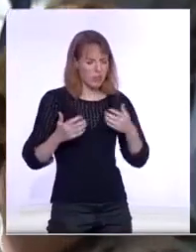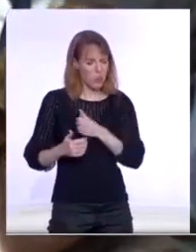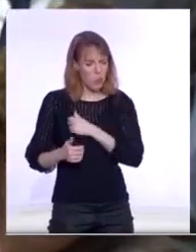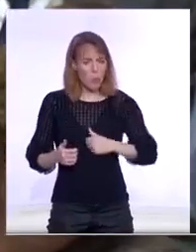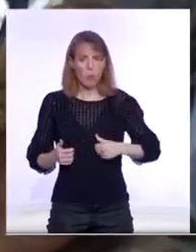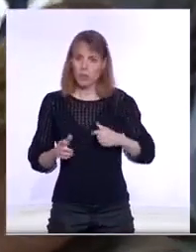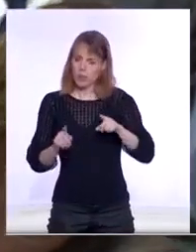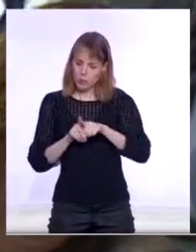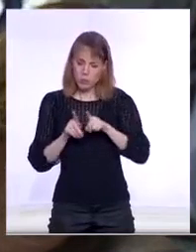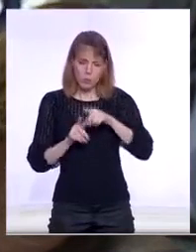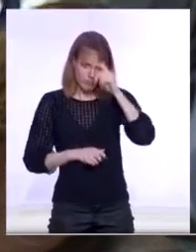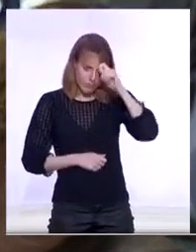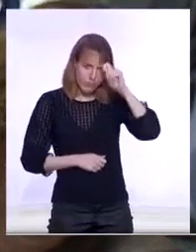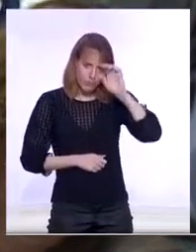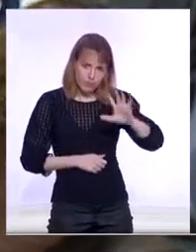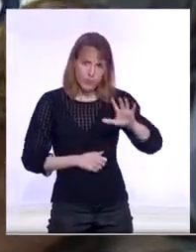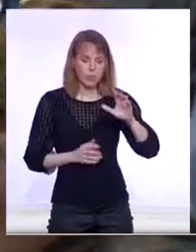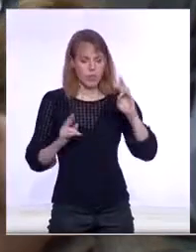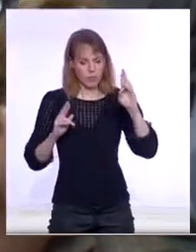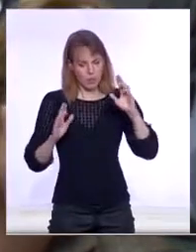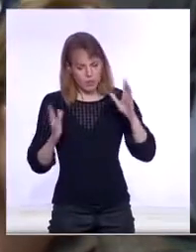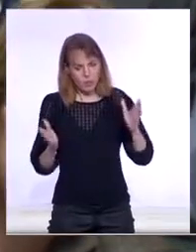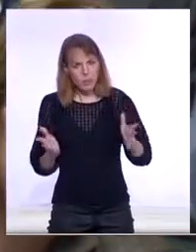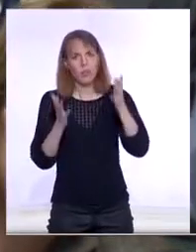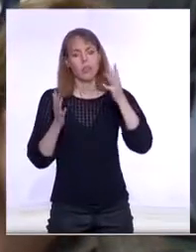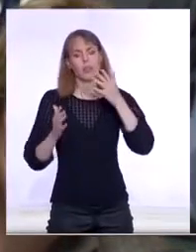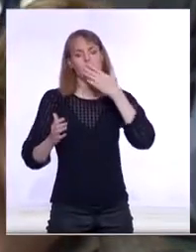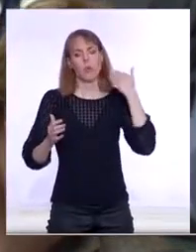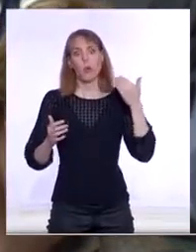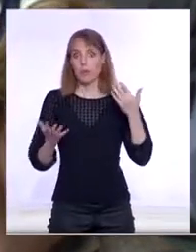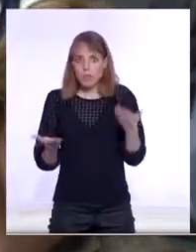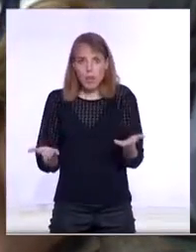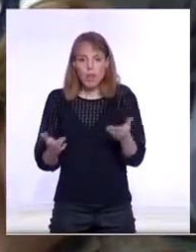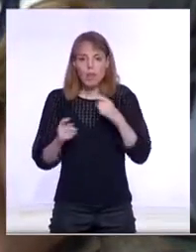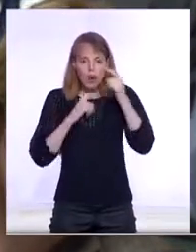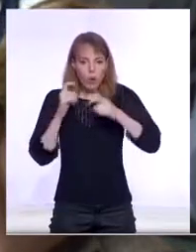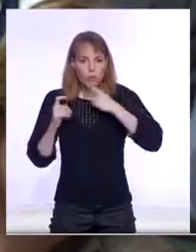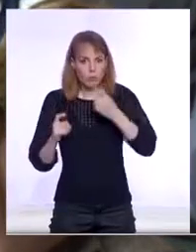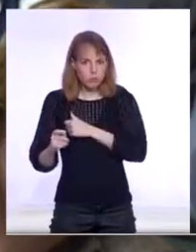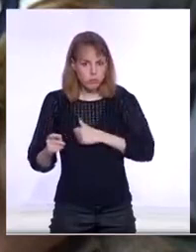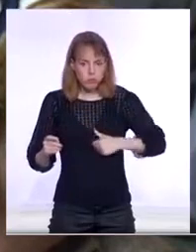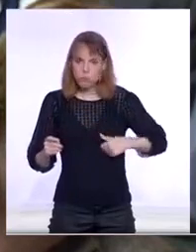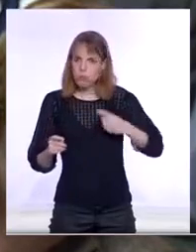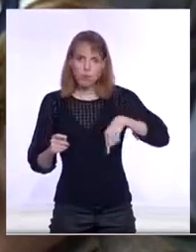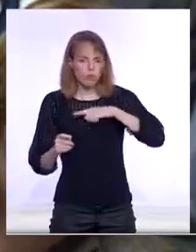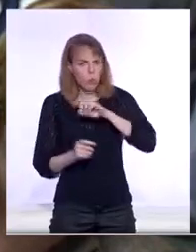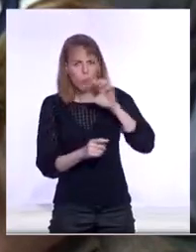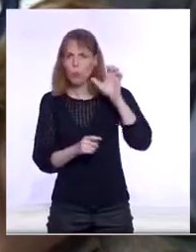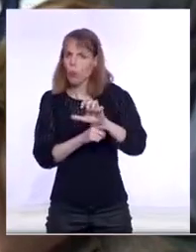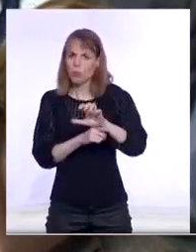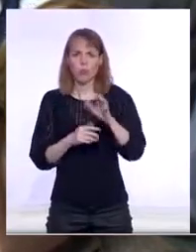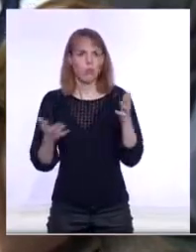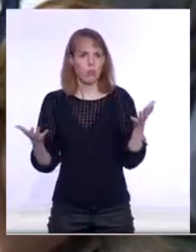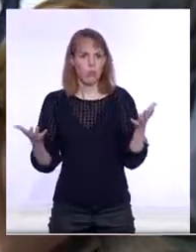à qui nous souhaitons aussi un prompt rétablissement. Des violences inqualifiables se sont déchaînées et nous les dénonçons